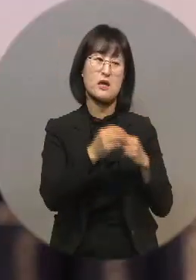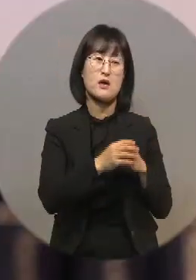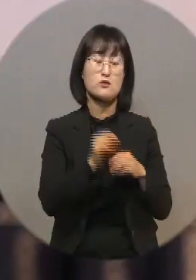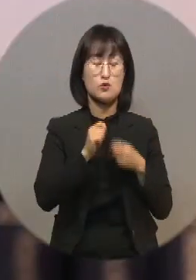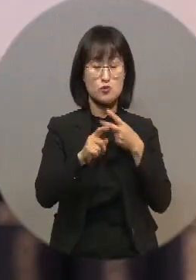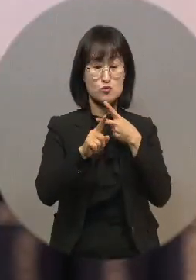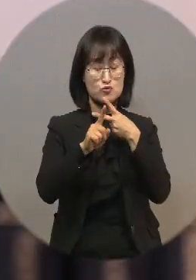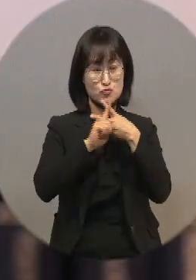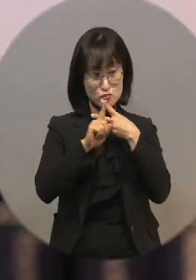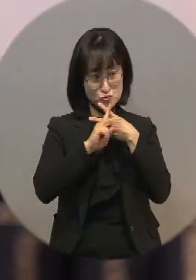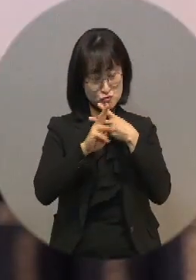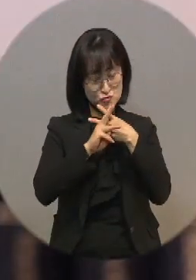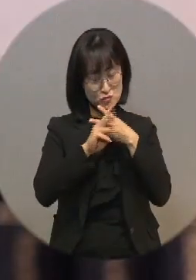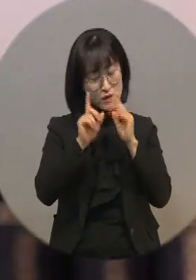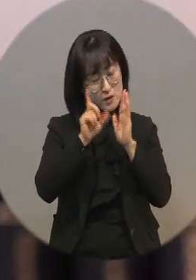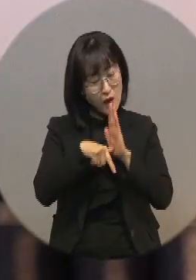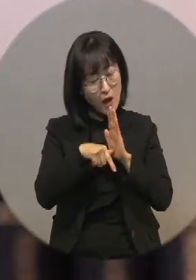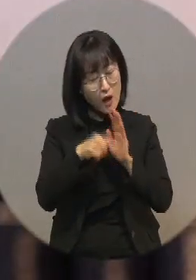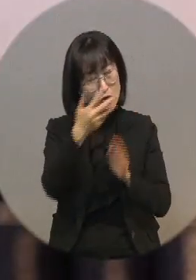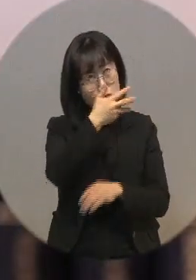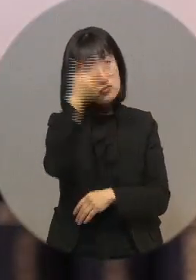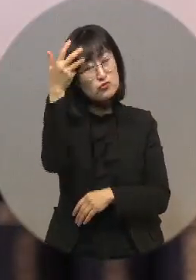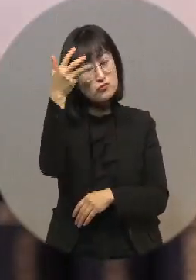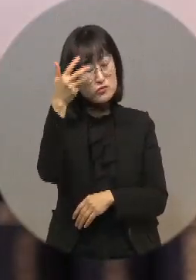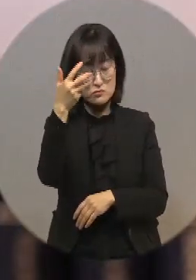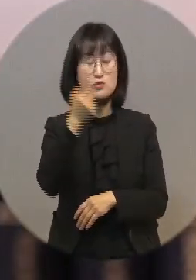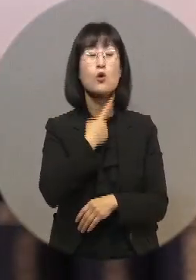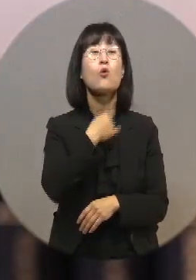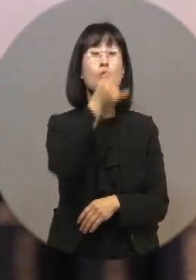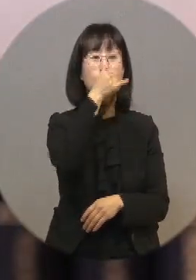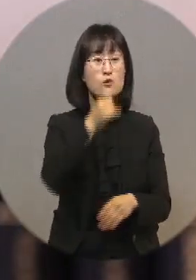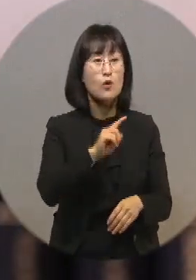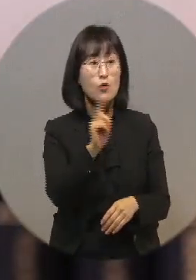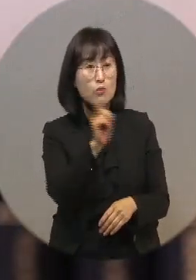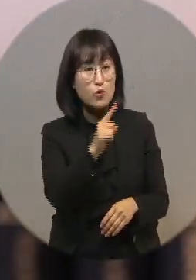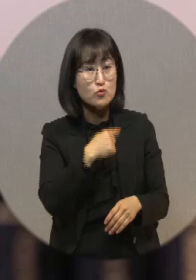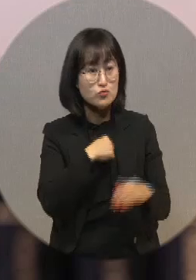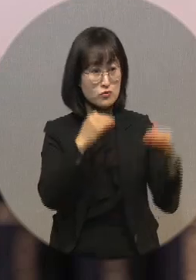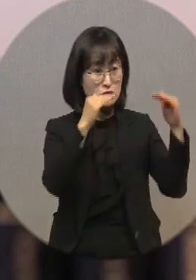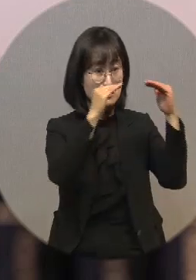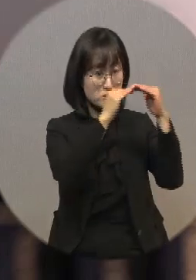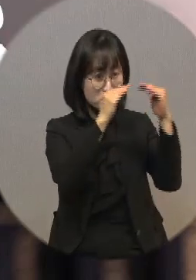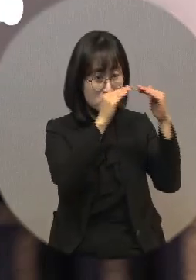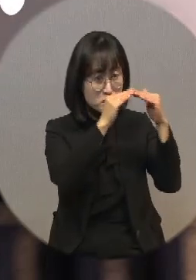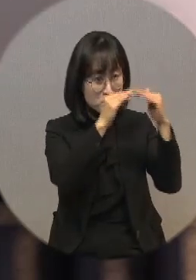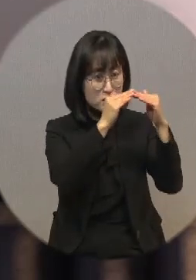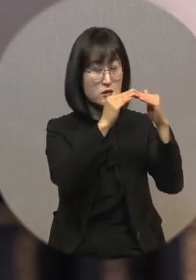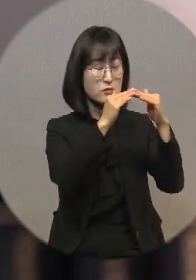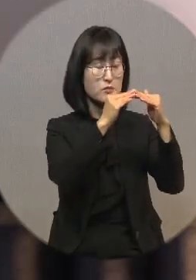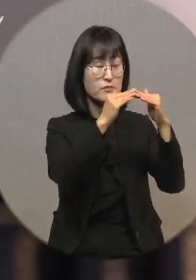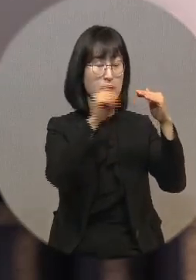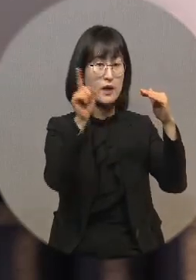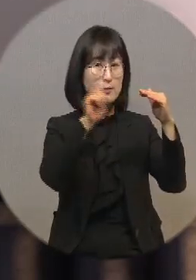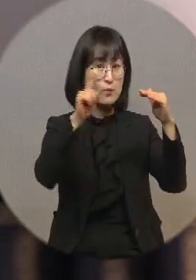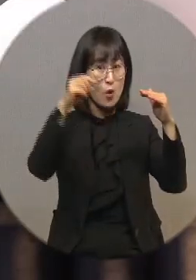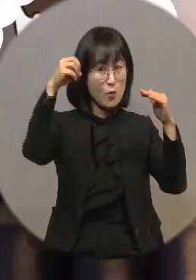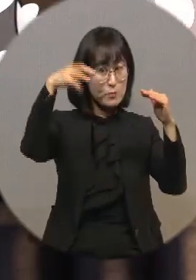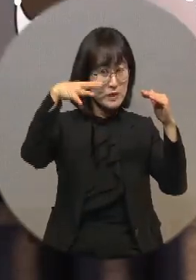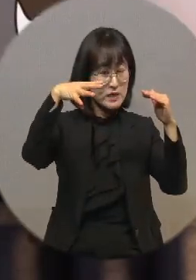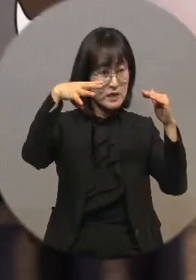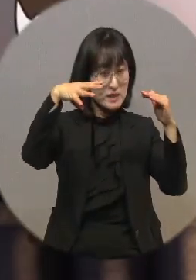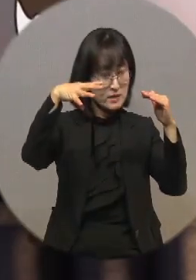중학생 때 꿈을 꿨는데 그 약간 그 저희 집에 무드등이 없었거든요. 근데 무드등을 켜고